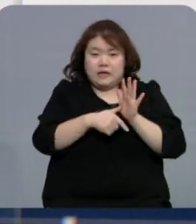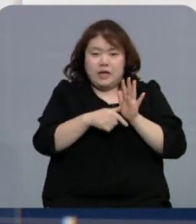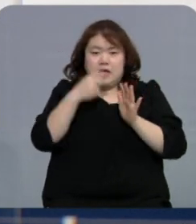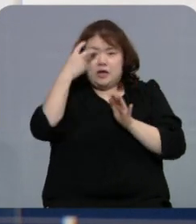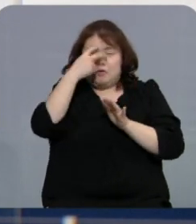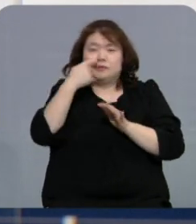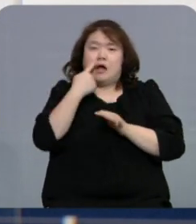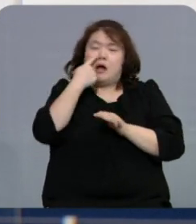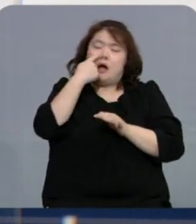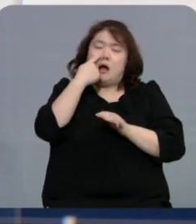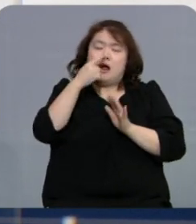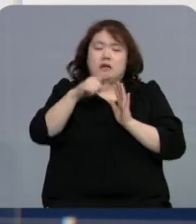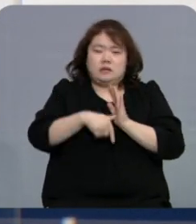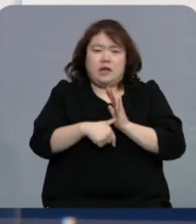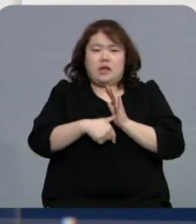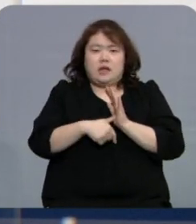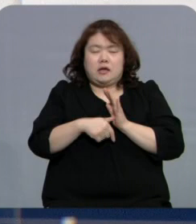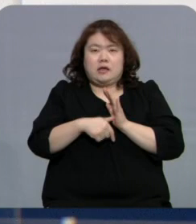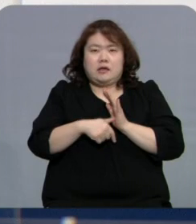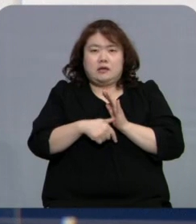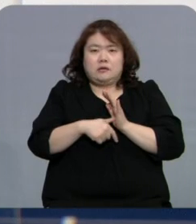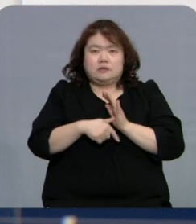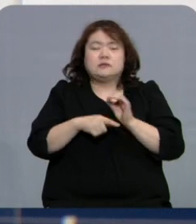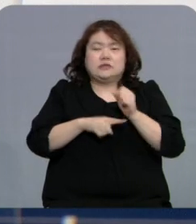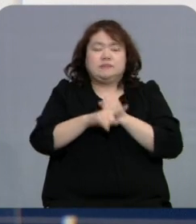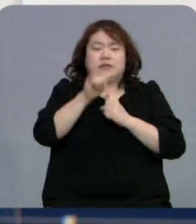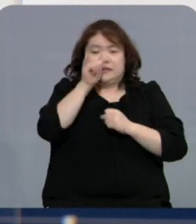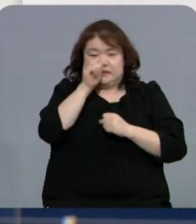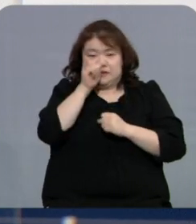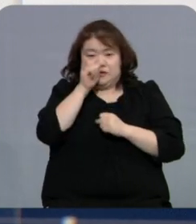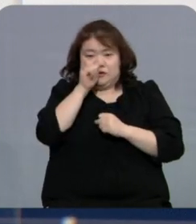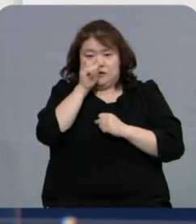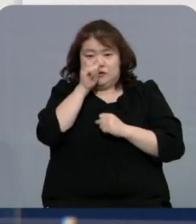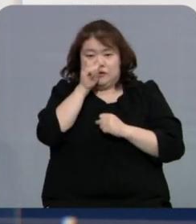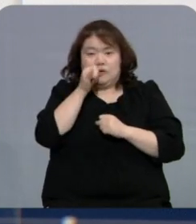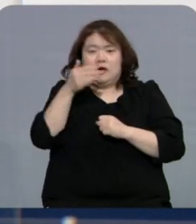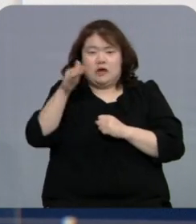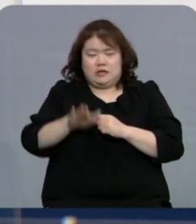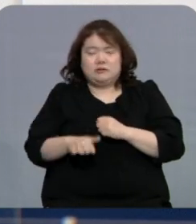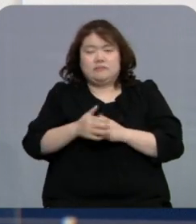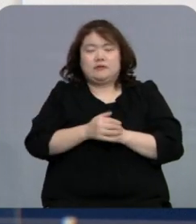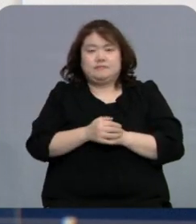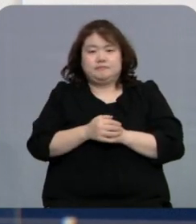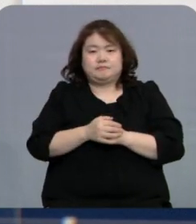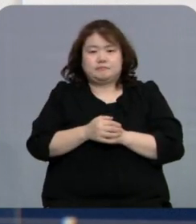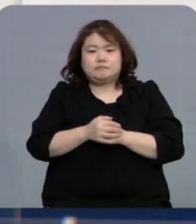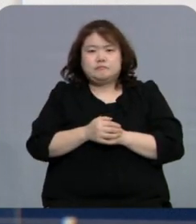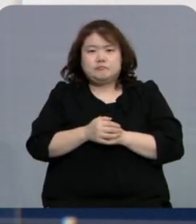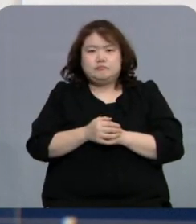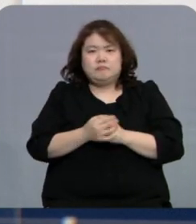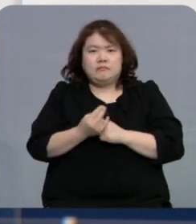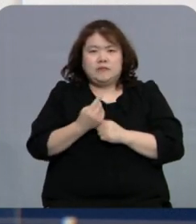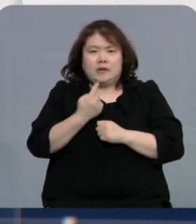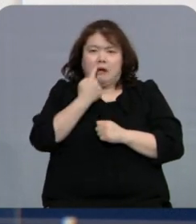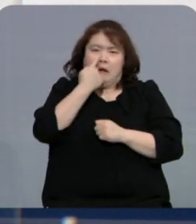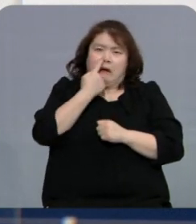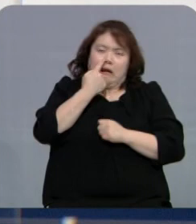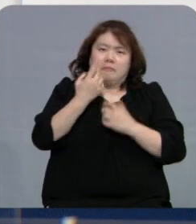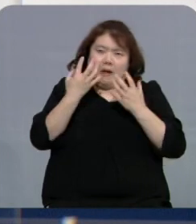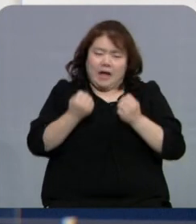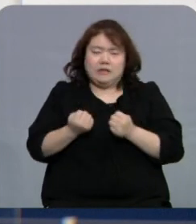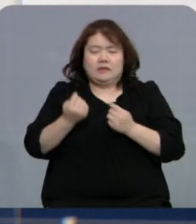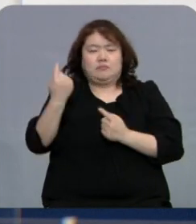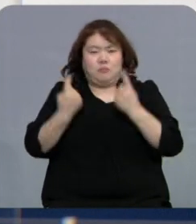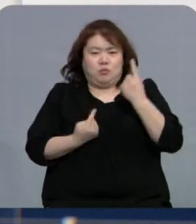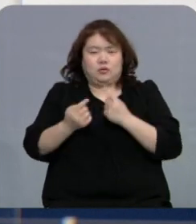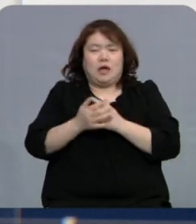비로소 검사의 의미가 좀 있기는 합니다만 여전히 잦은 검사보다는